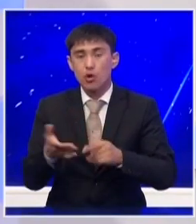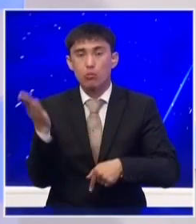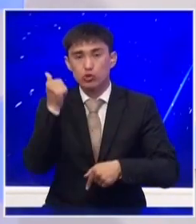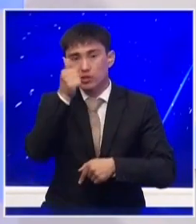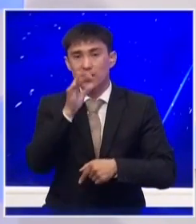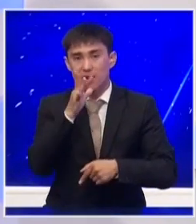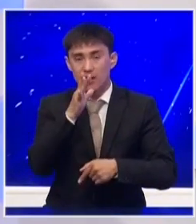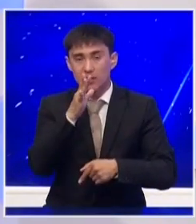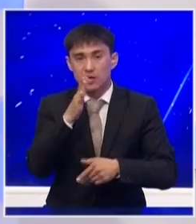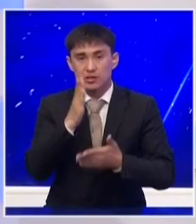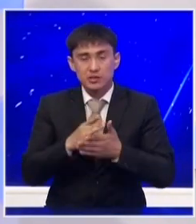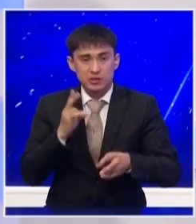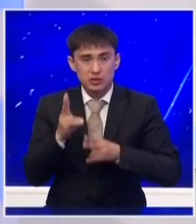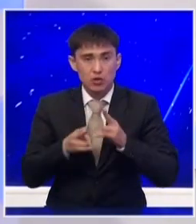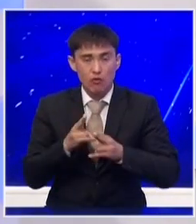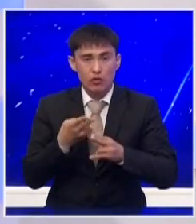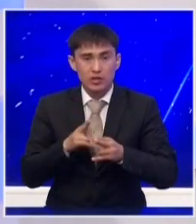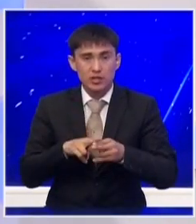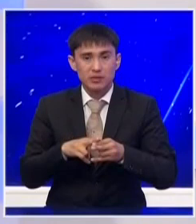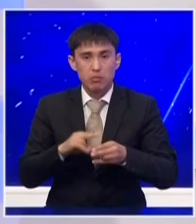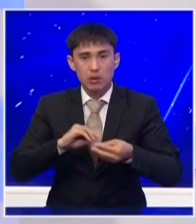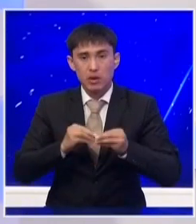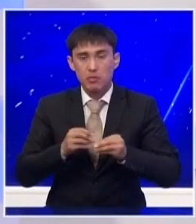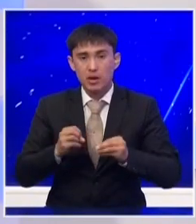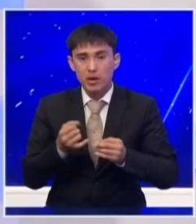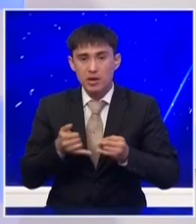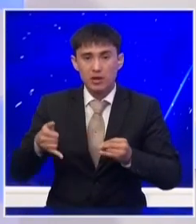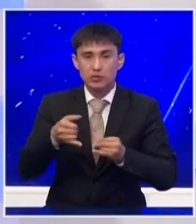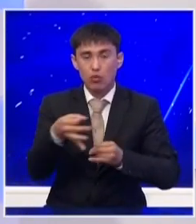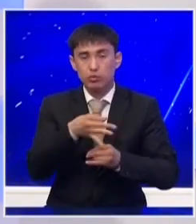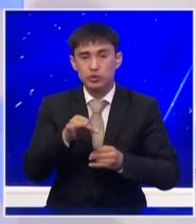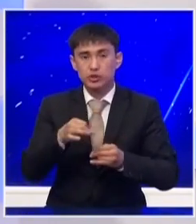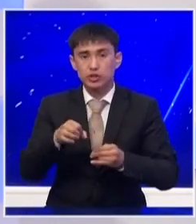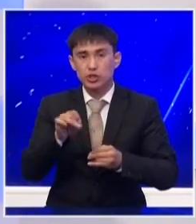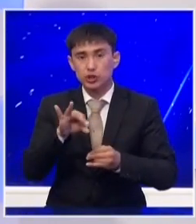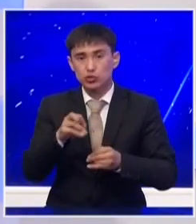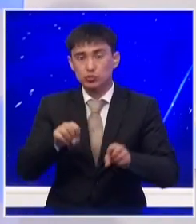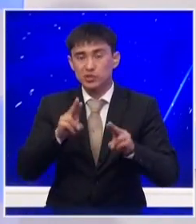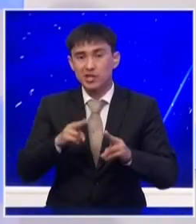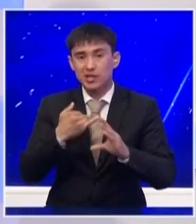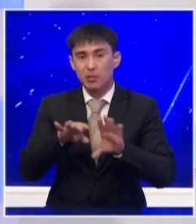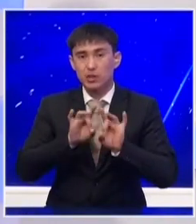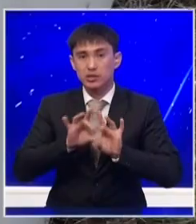уже сейчас бьют тревогу. О проблемах ирригации в области Жетысу наш специальный репортаж.